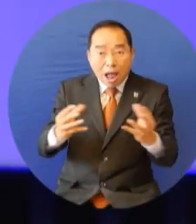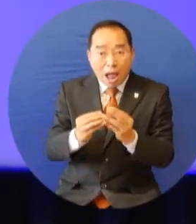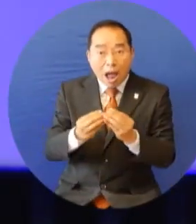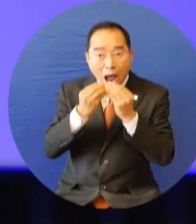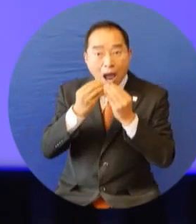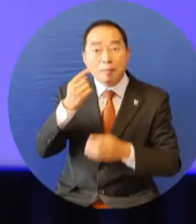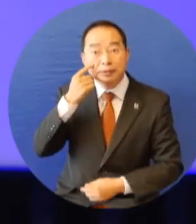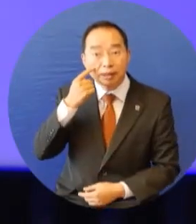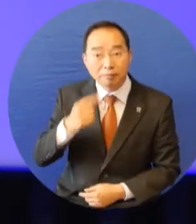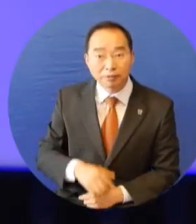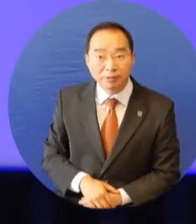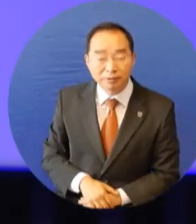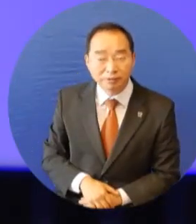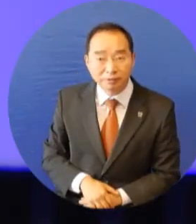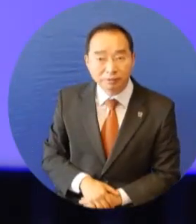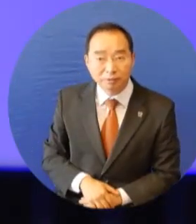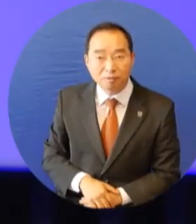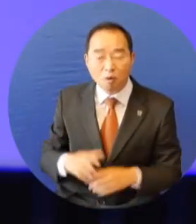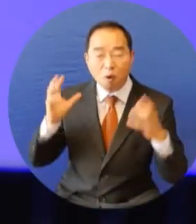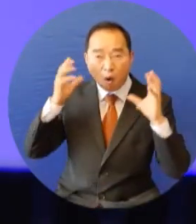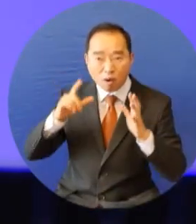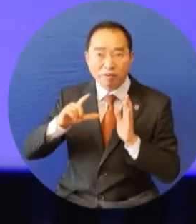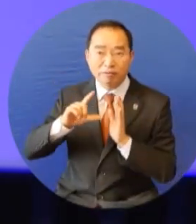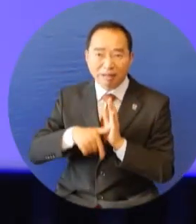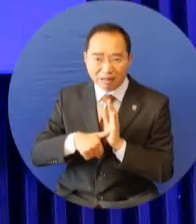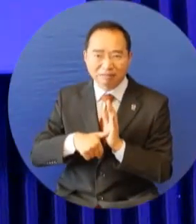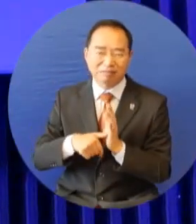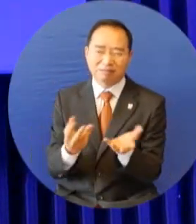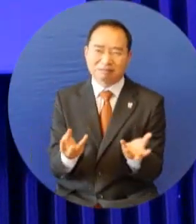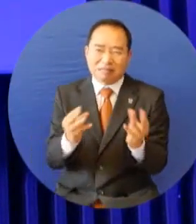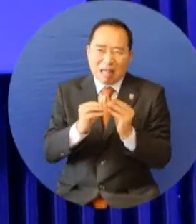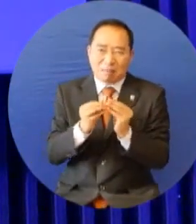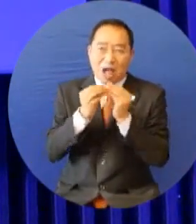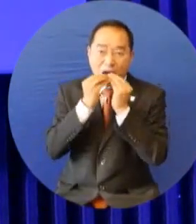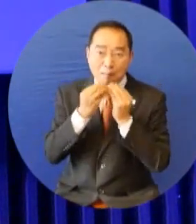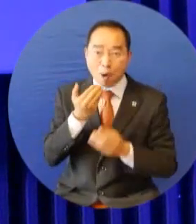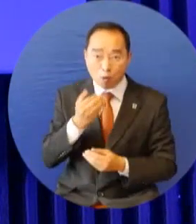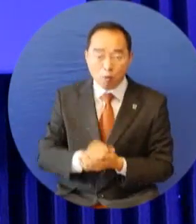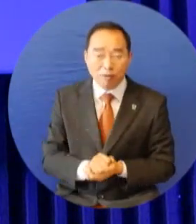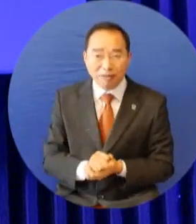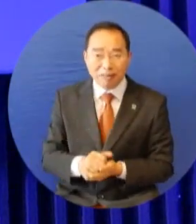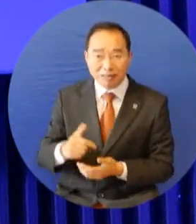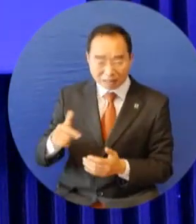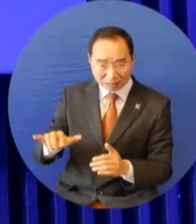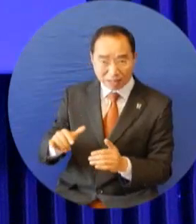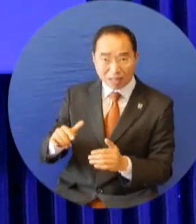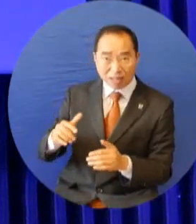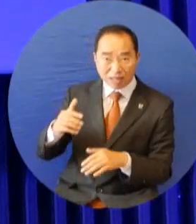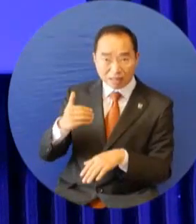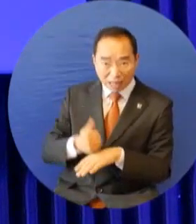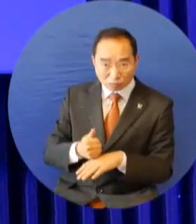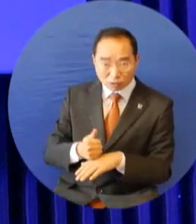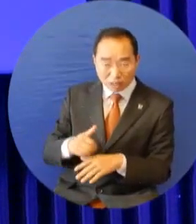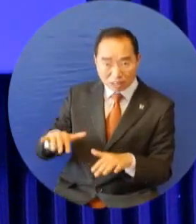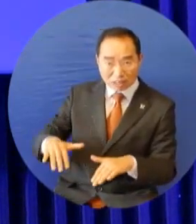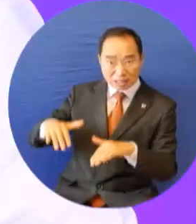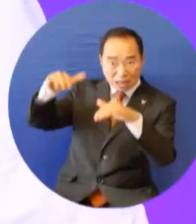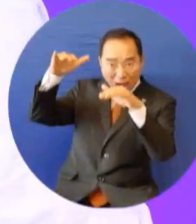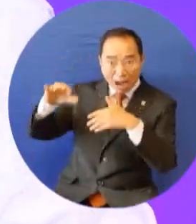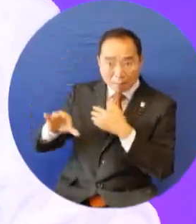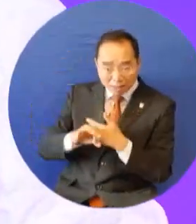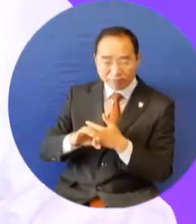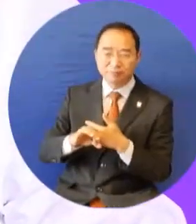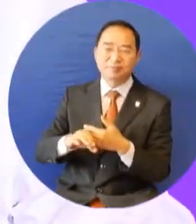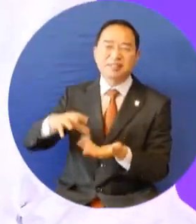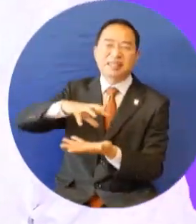해봐요. 이게 단순히 어릴 때는 이건 어릴 때는 쌈을 싸 먹고 크면은 묵나물을 해요. 또